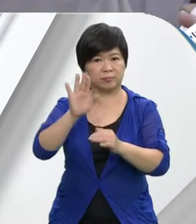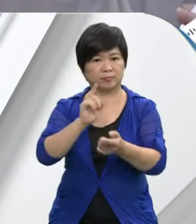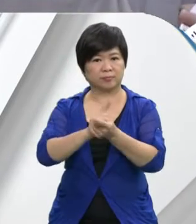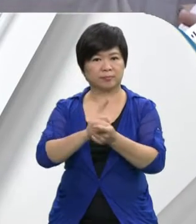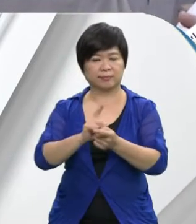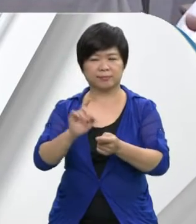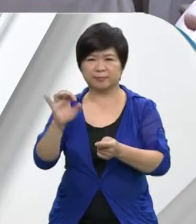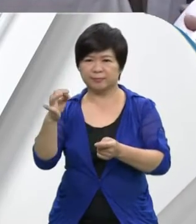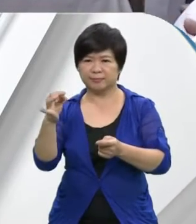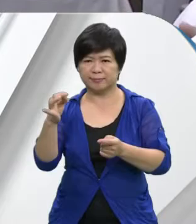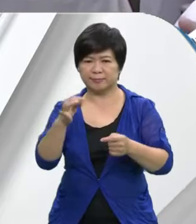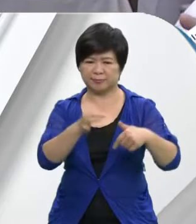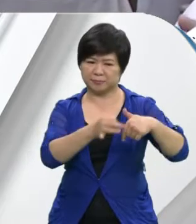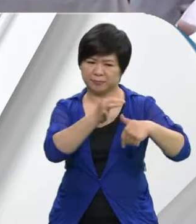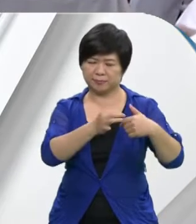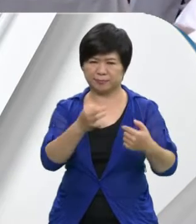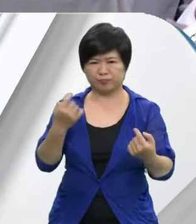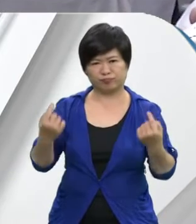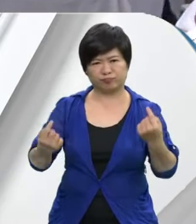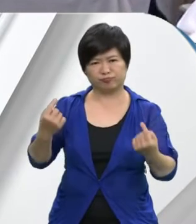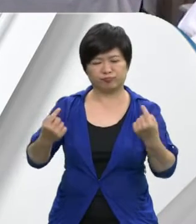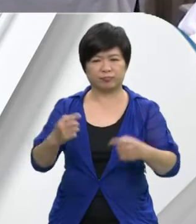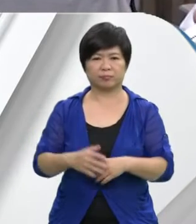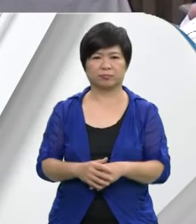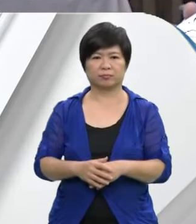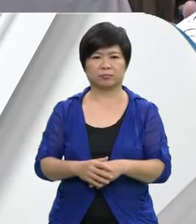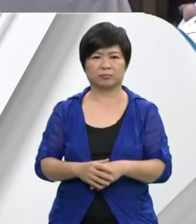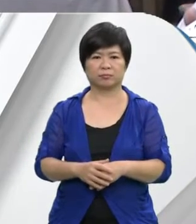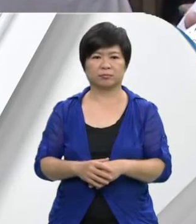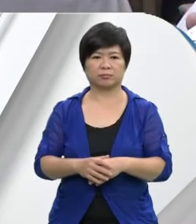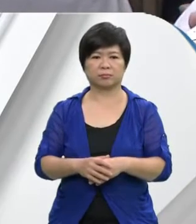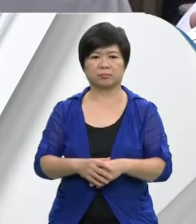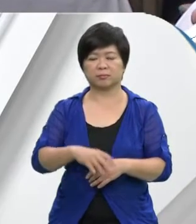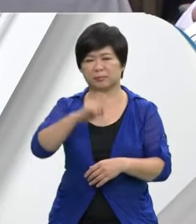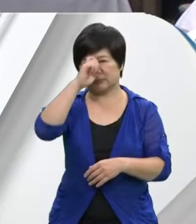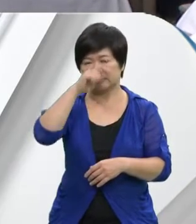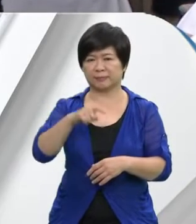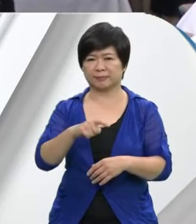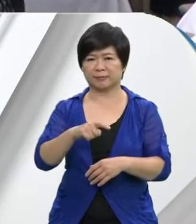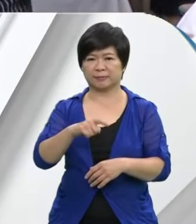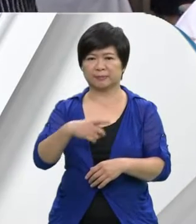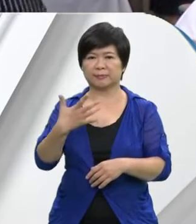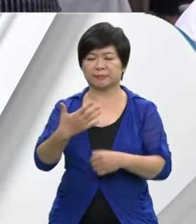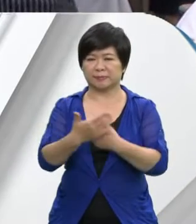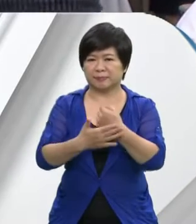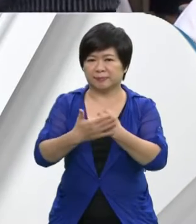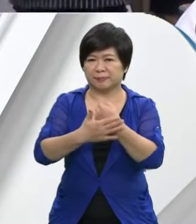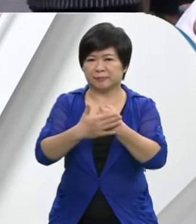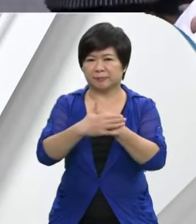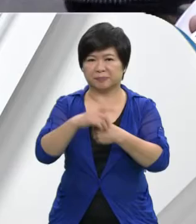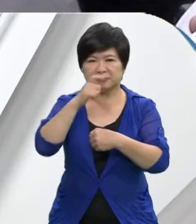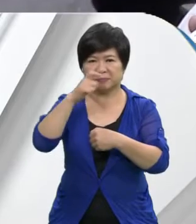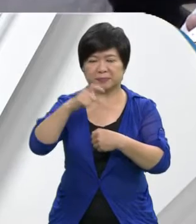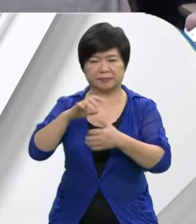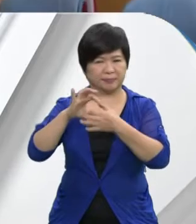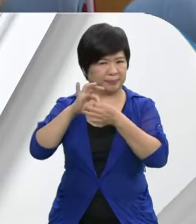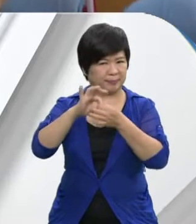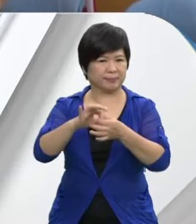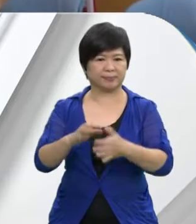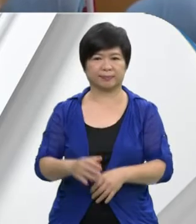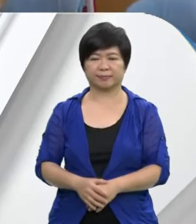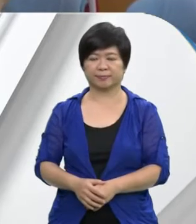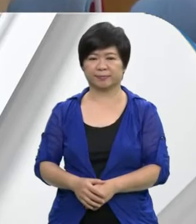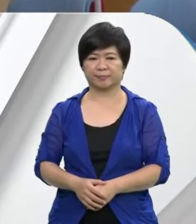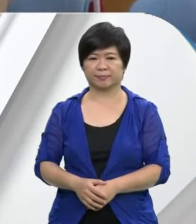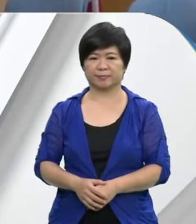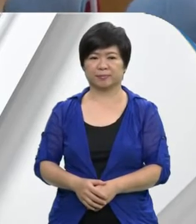格跟价值选择的时候，其实他会很能够中流砥柱，能够撼得住他的位置跟角色。 有时候